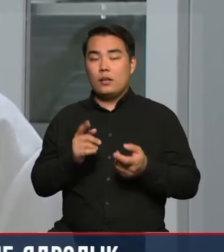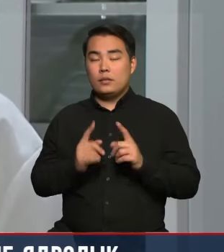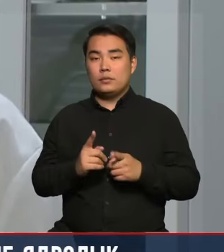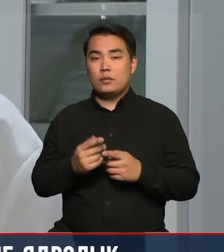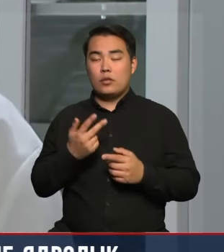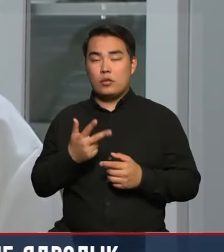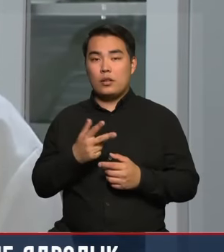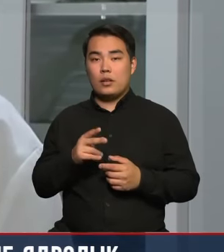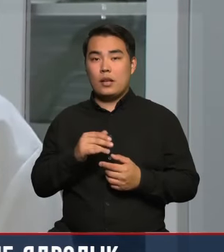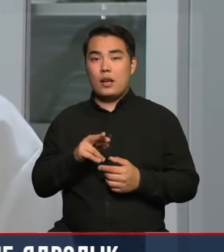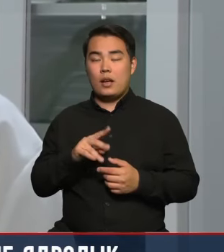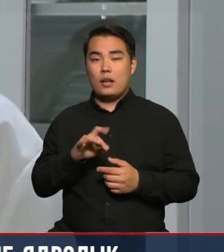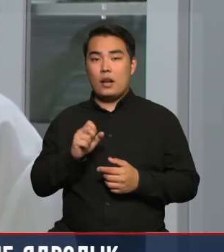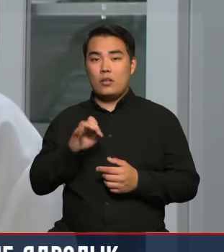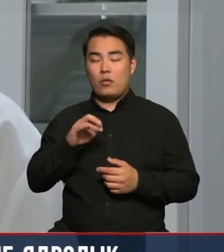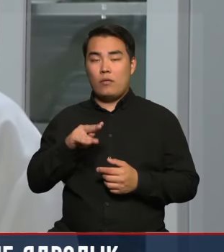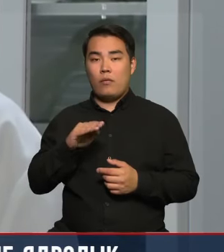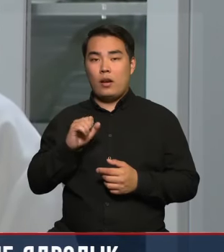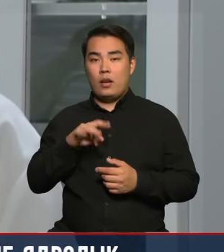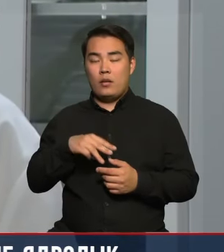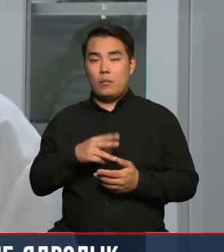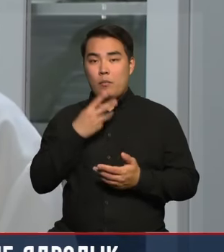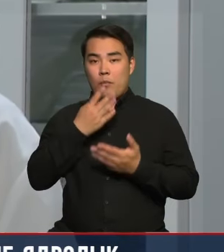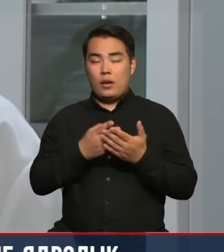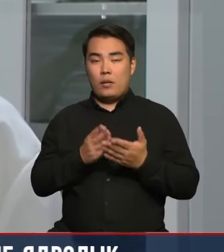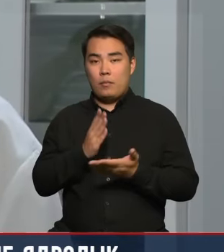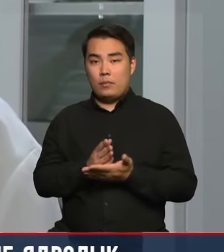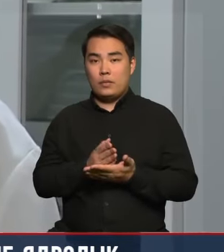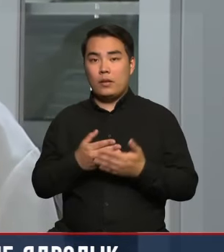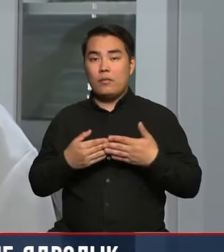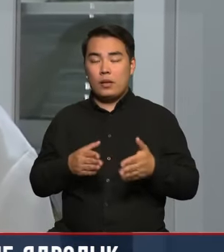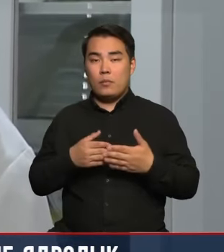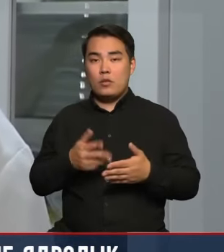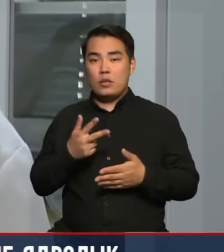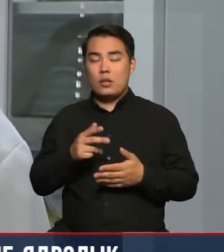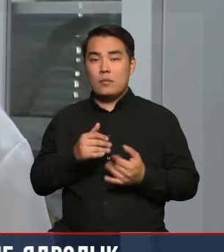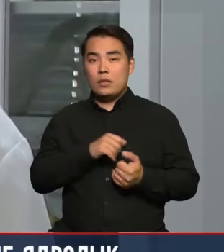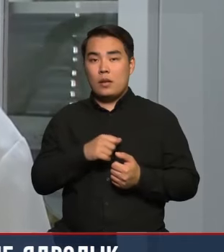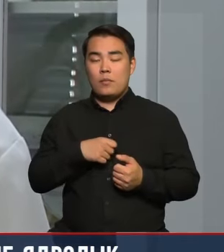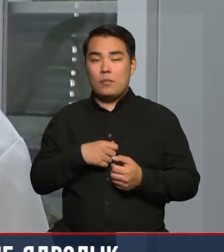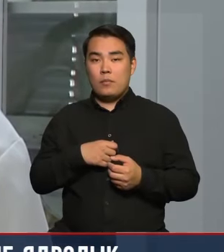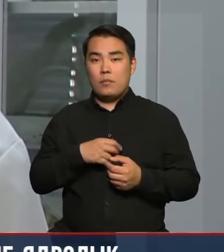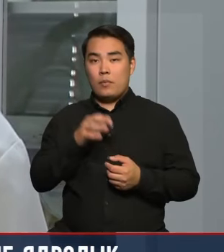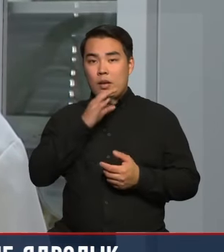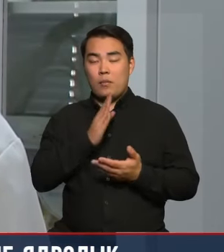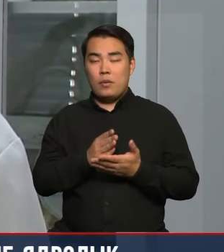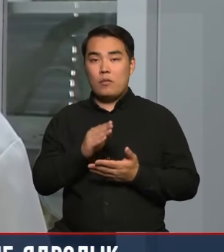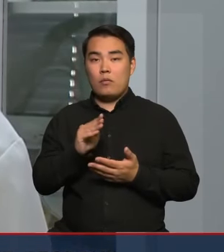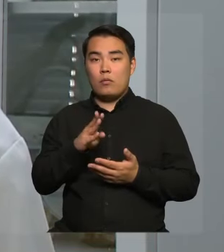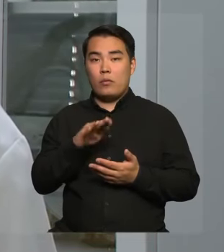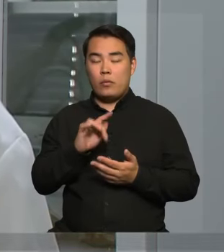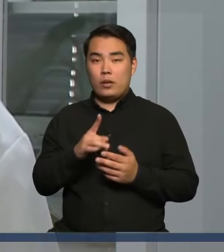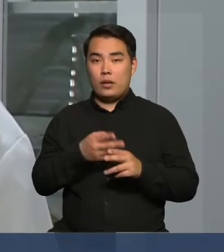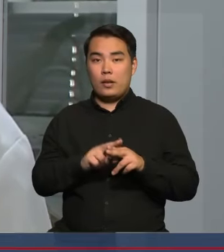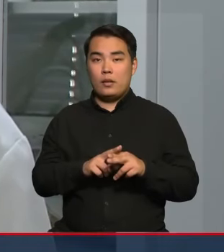үш радиофарм препарат бар. Институт ядролық физика институты шығаратын негізгі үш препарат бар. Ол фтор